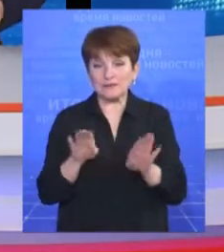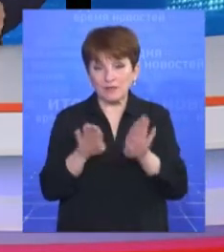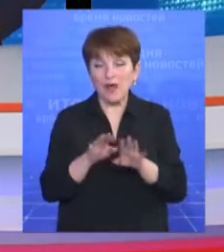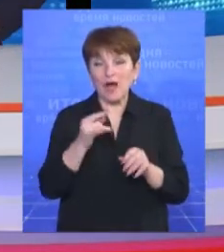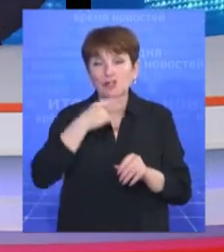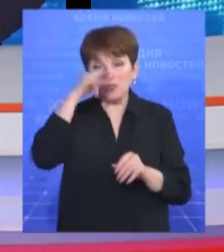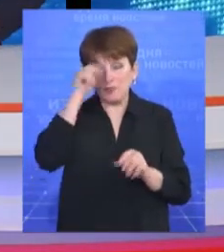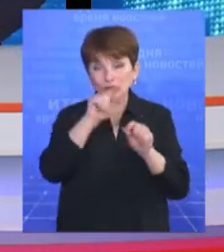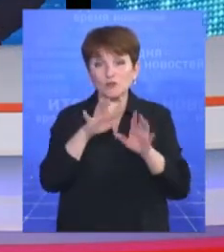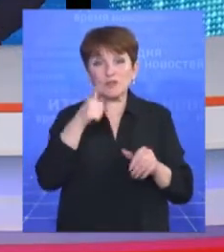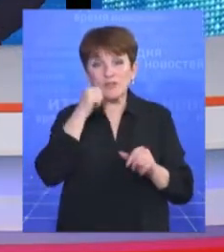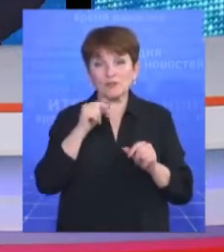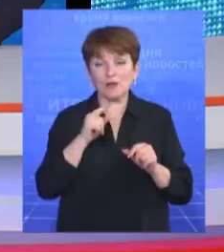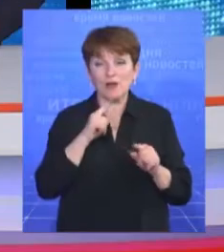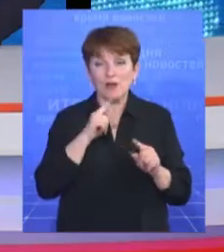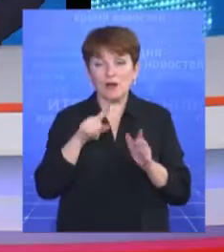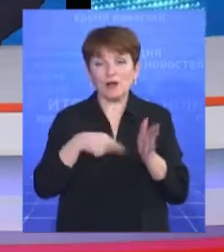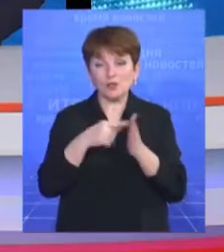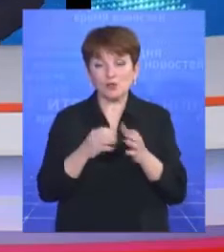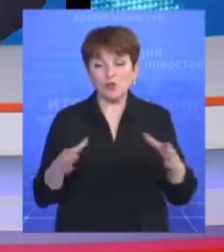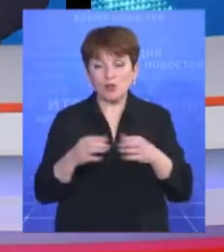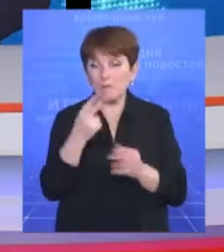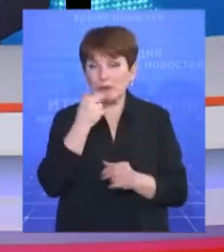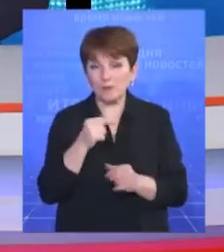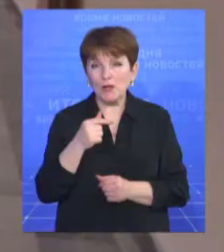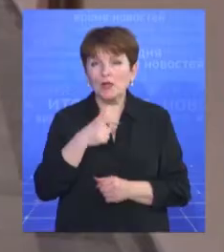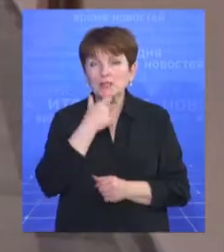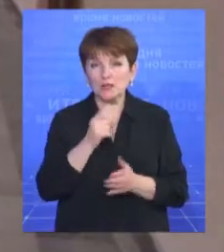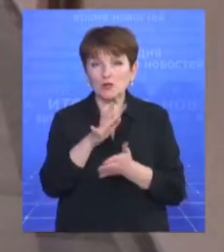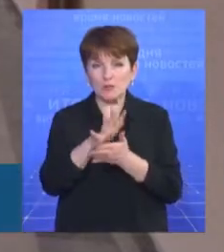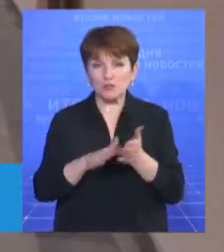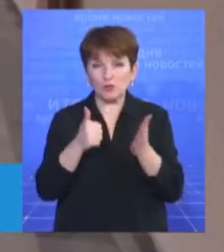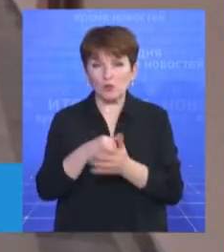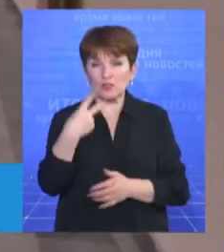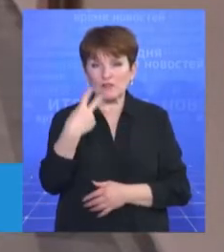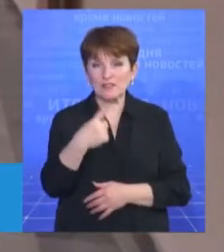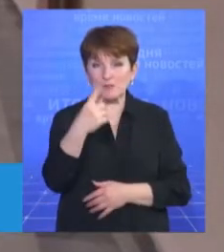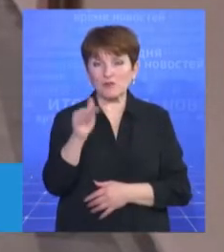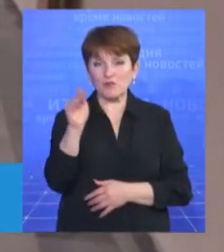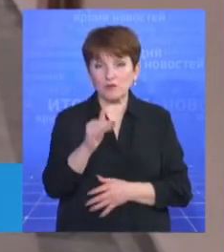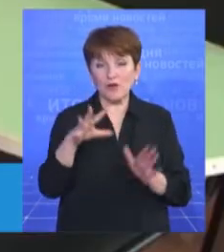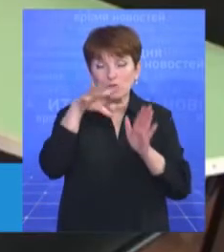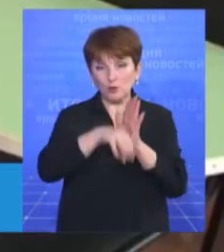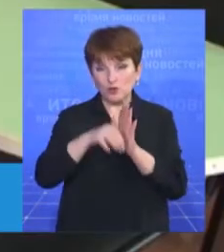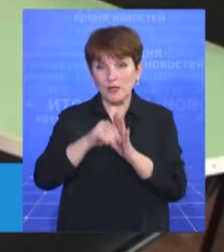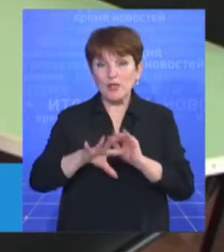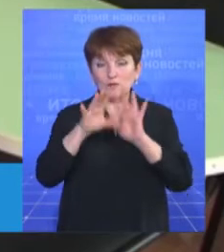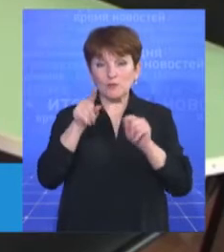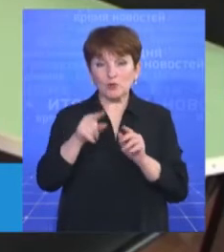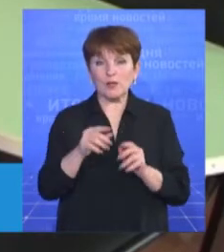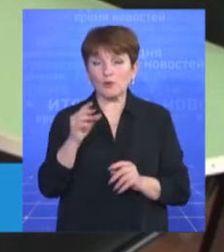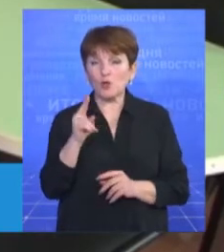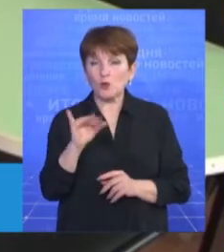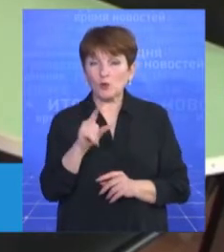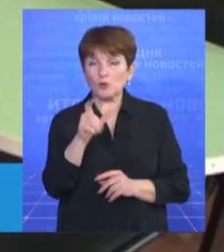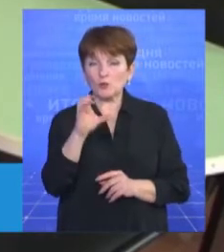челябинских школ решит завтра городской штаб по гриппу златоусте карантин продлили до 21 февраля включительно всего там